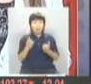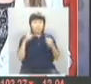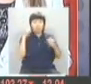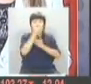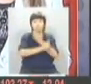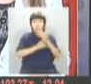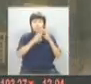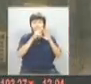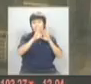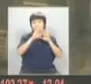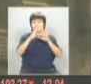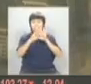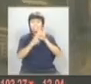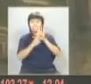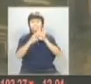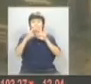ที่เรีบรอยแล้วค่ะ